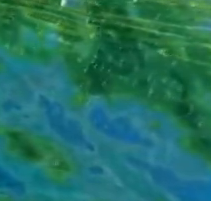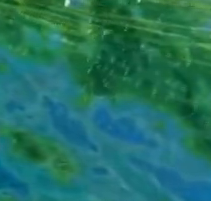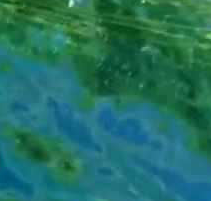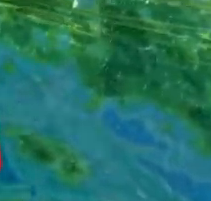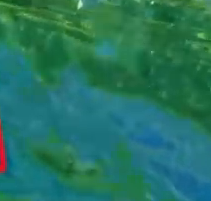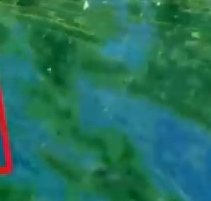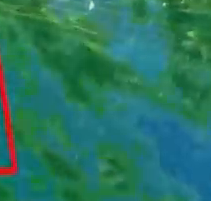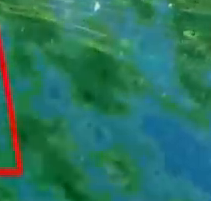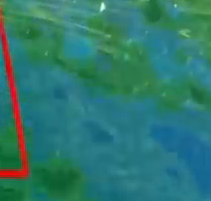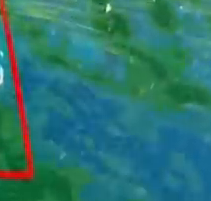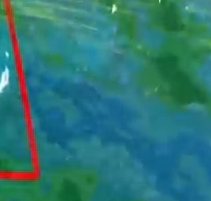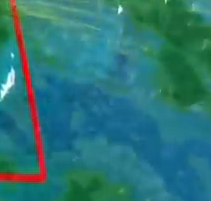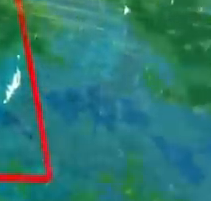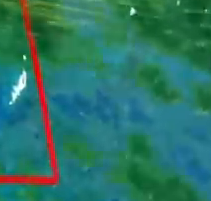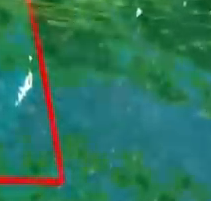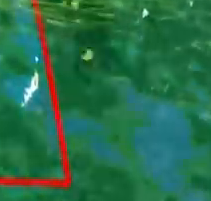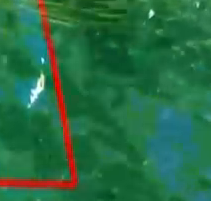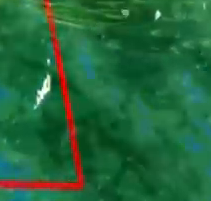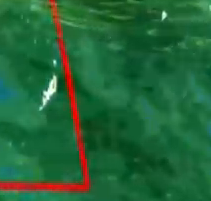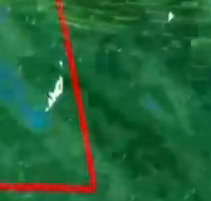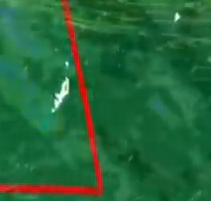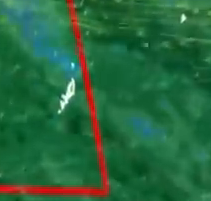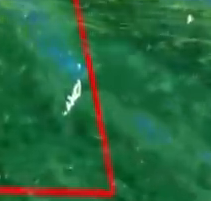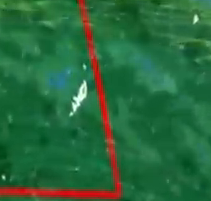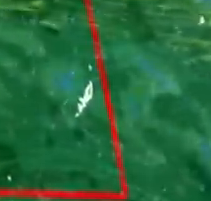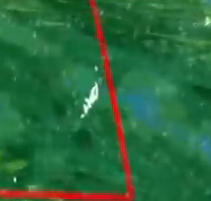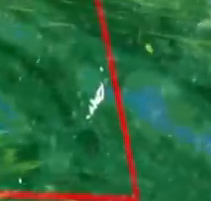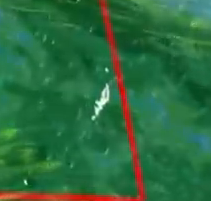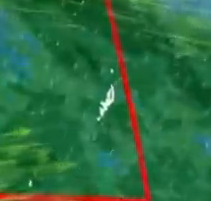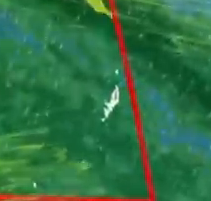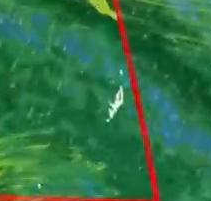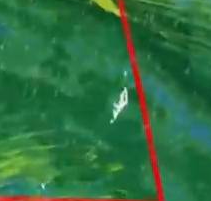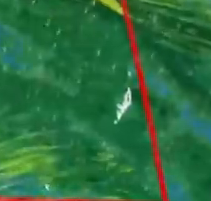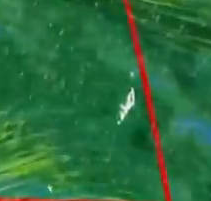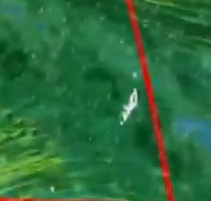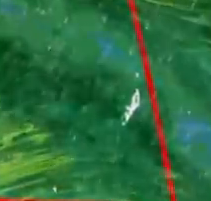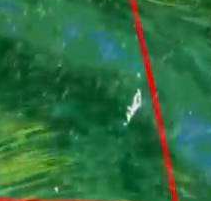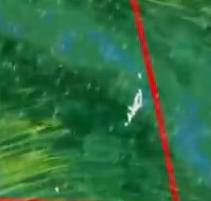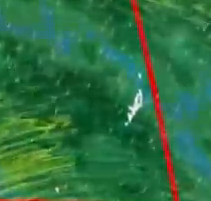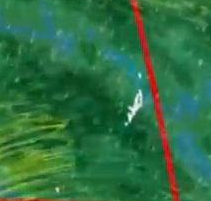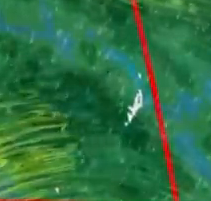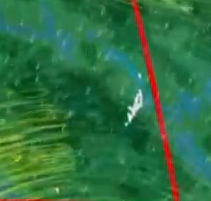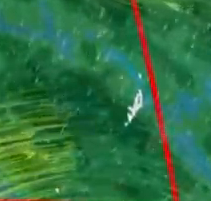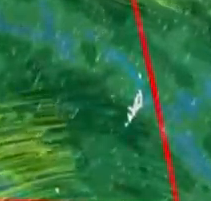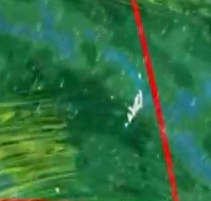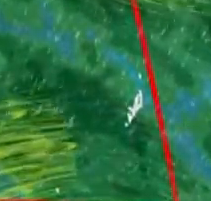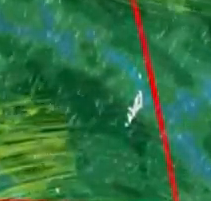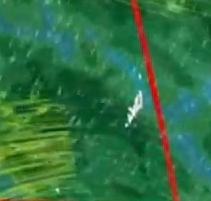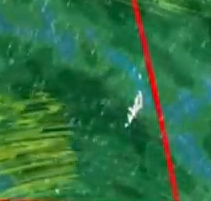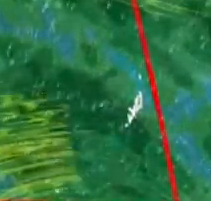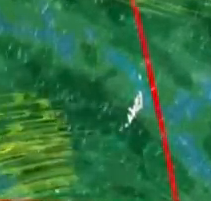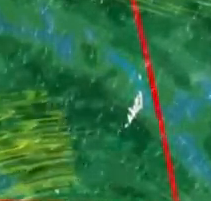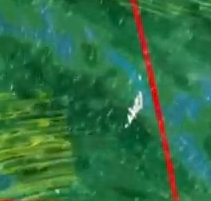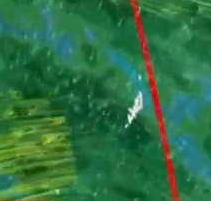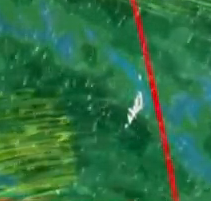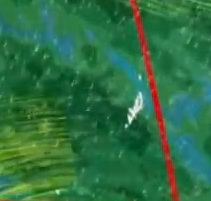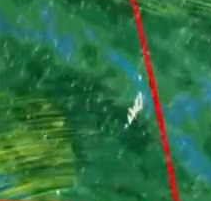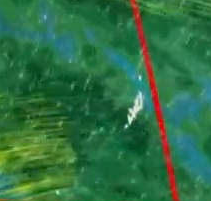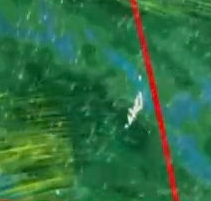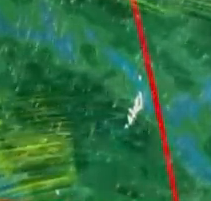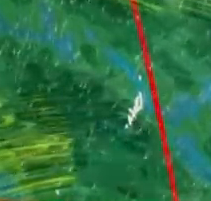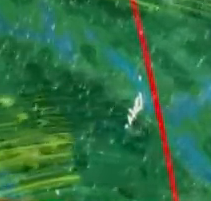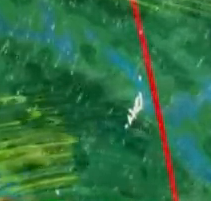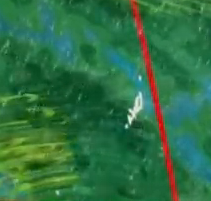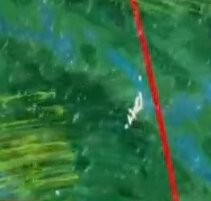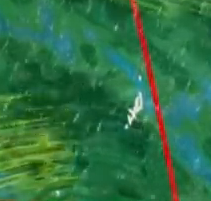magiging pagkilos ng LPA sa susunod na dalawang araw. At makikita natin ang malawak na sirkulasyon ng hangin ng LPA, kaya